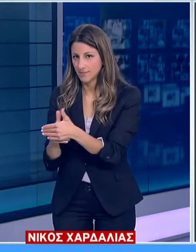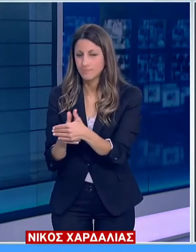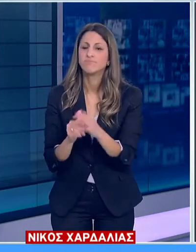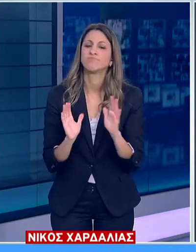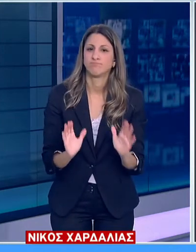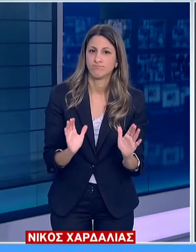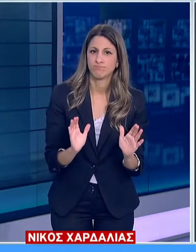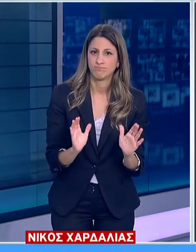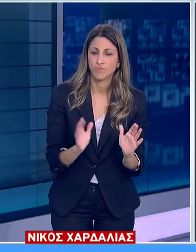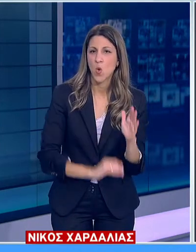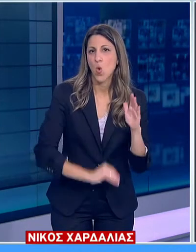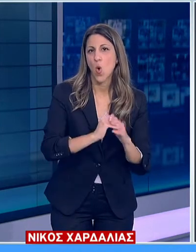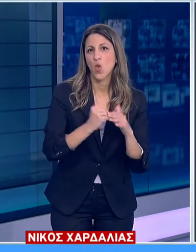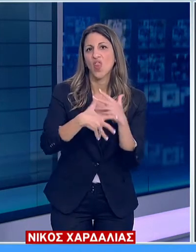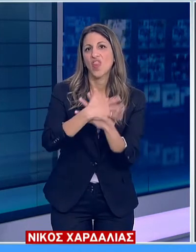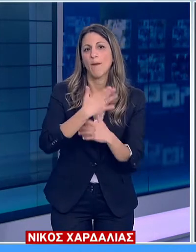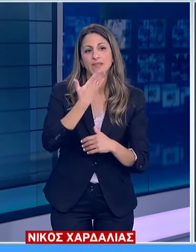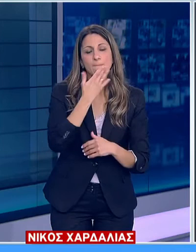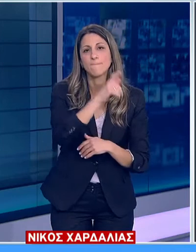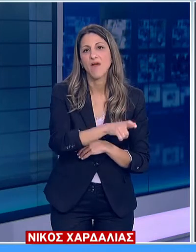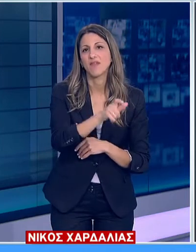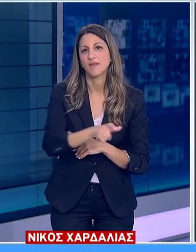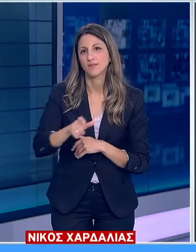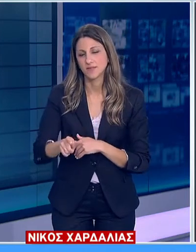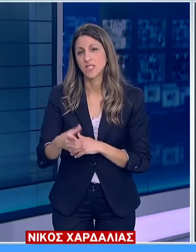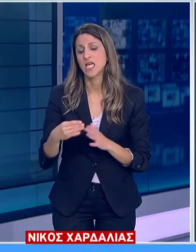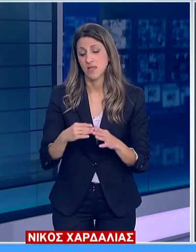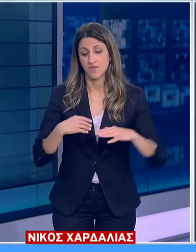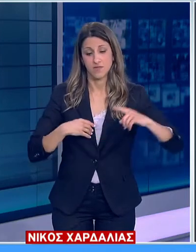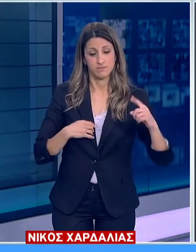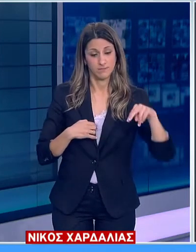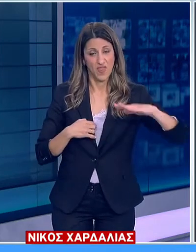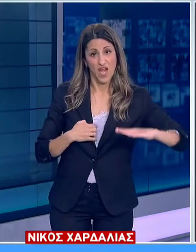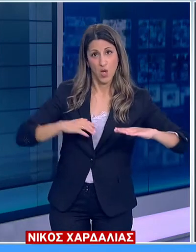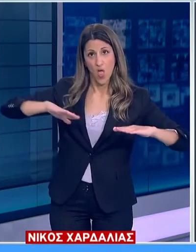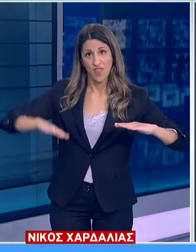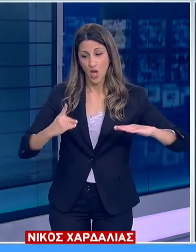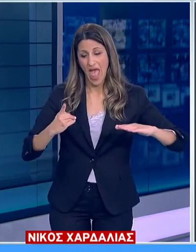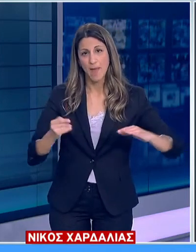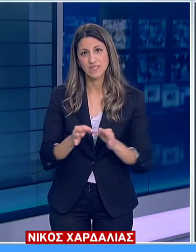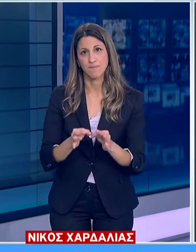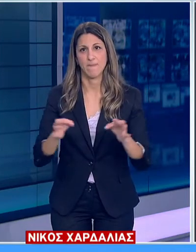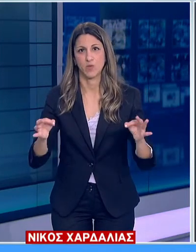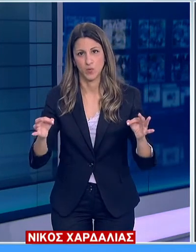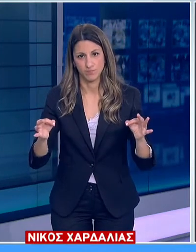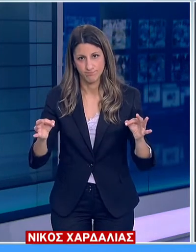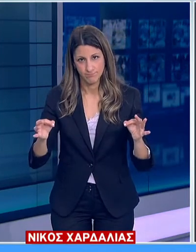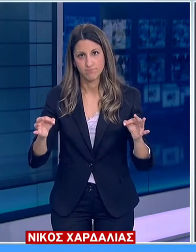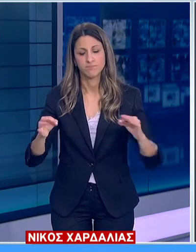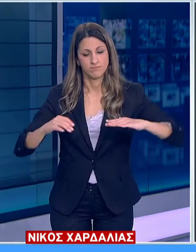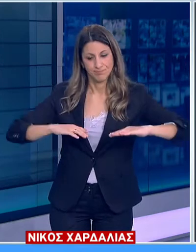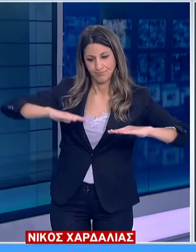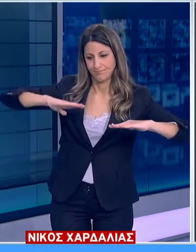λειτουργούν με έως 15 μαθητές τη φορά Και με 1,5 μέτρο απόσταση στα θρανία Τα οποία θα έχουν τον ίδιο